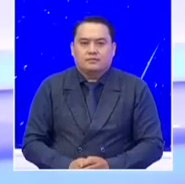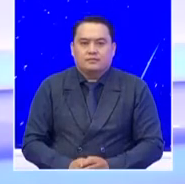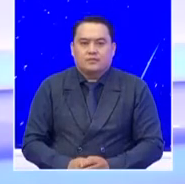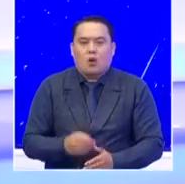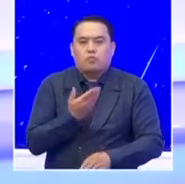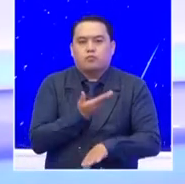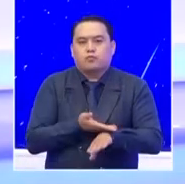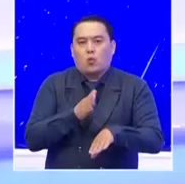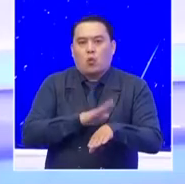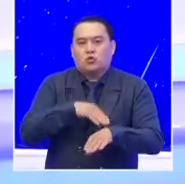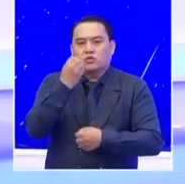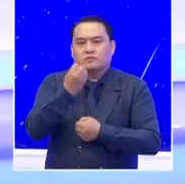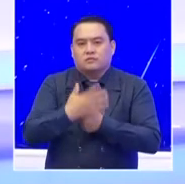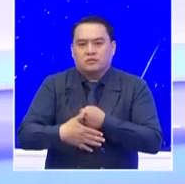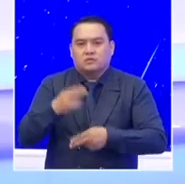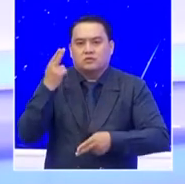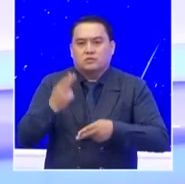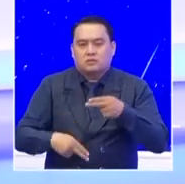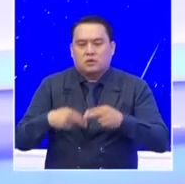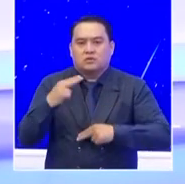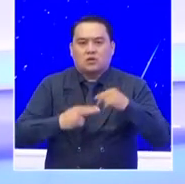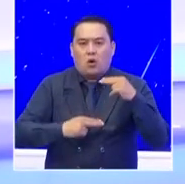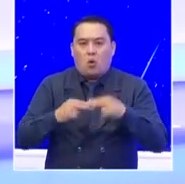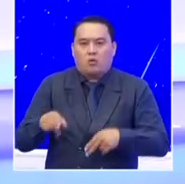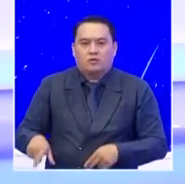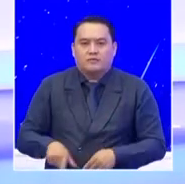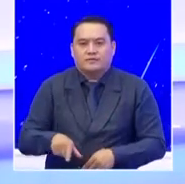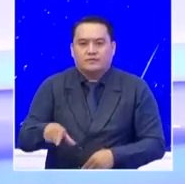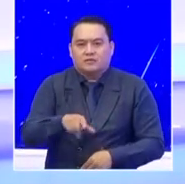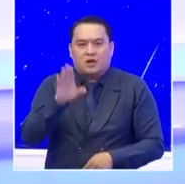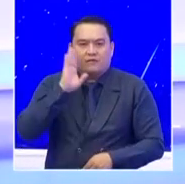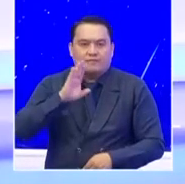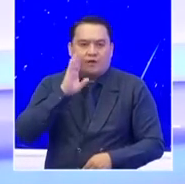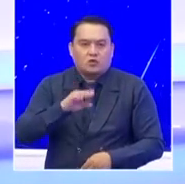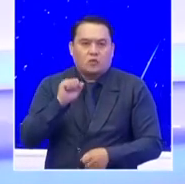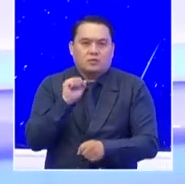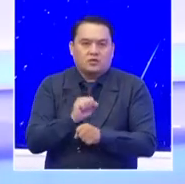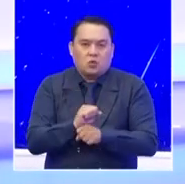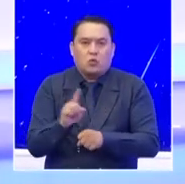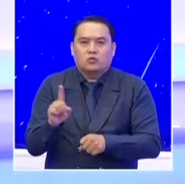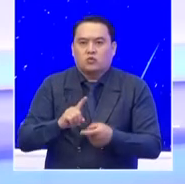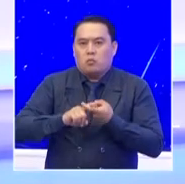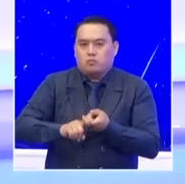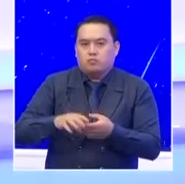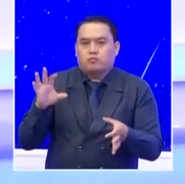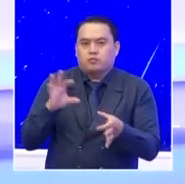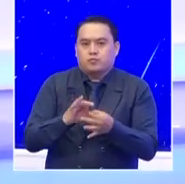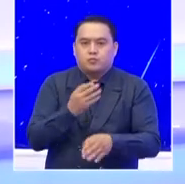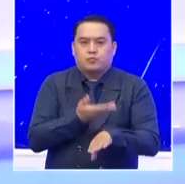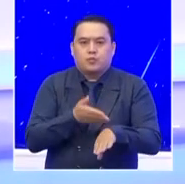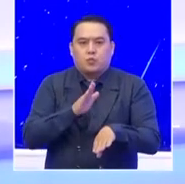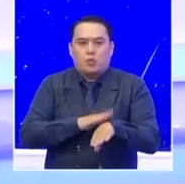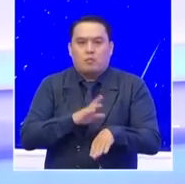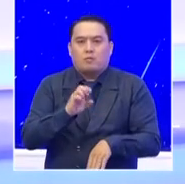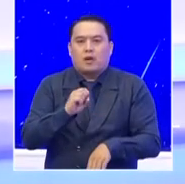Варшава полна решимости завершить строительство канала через Вислинскую косу. Это делается, чтобы связать польскую часть залива с